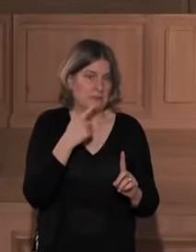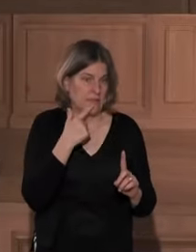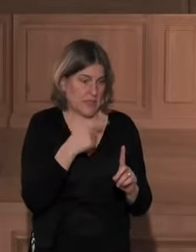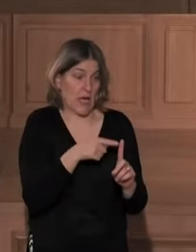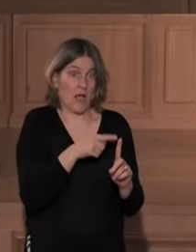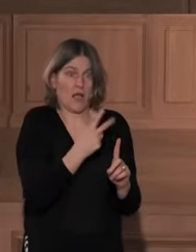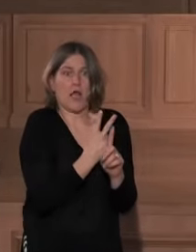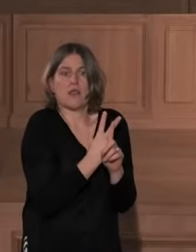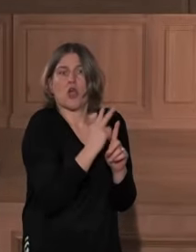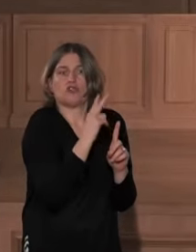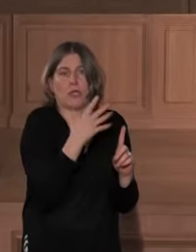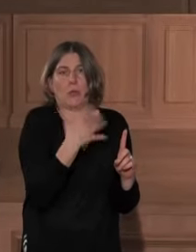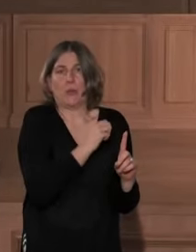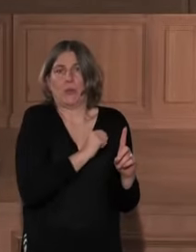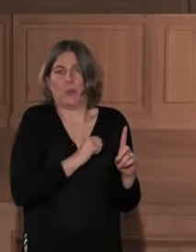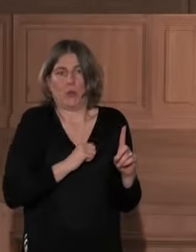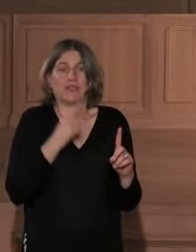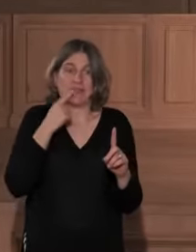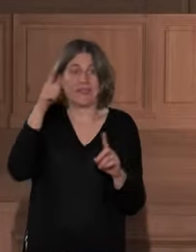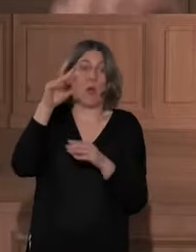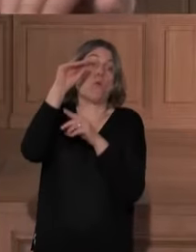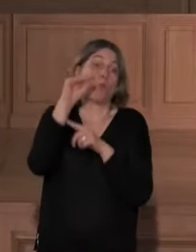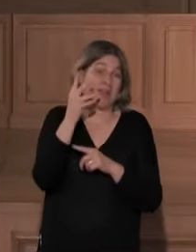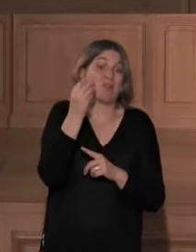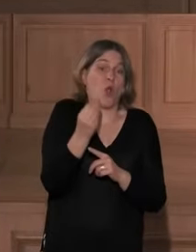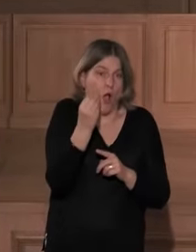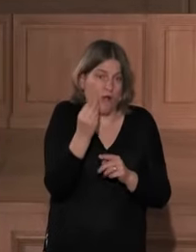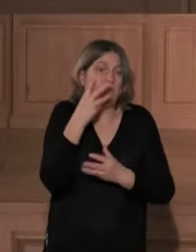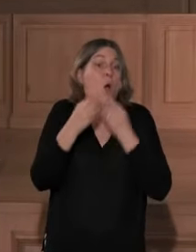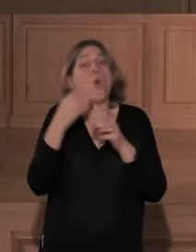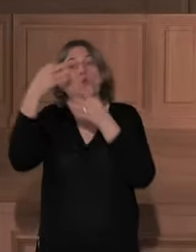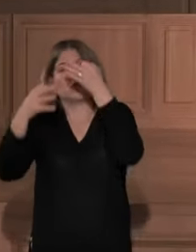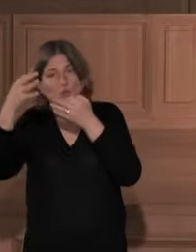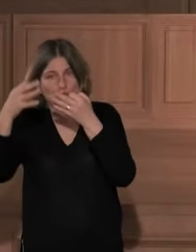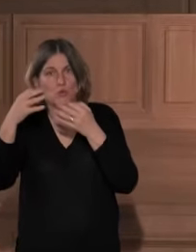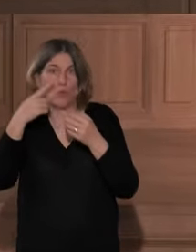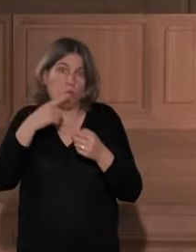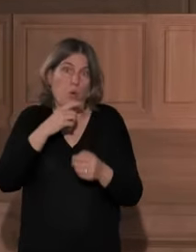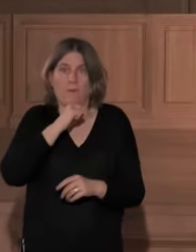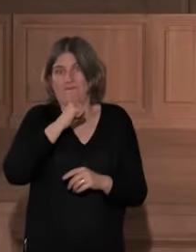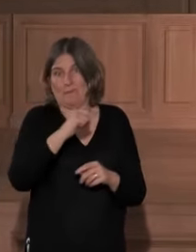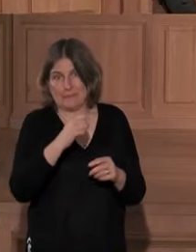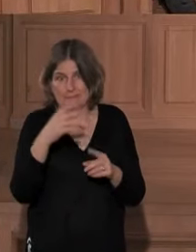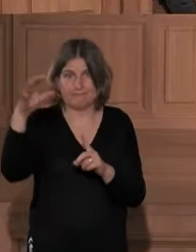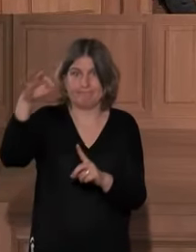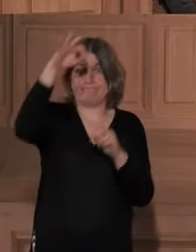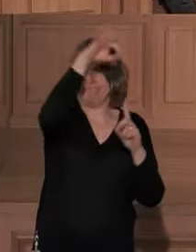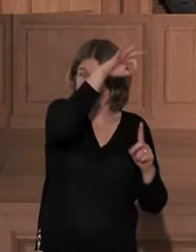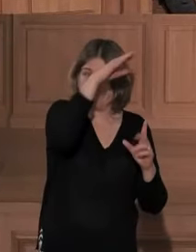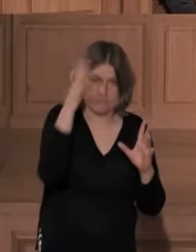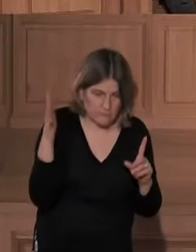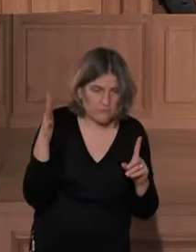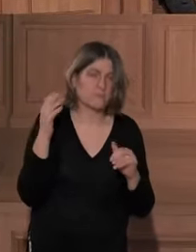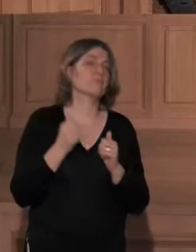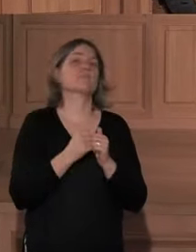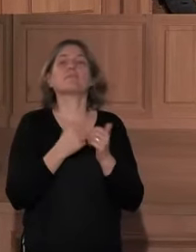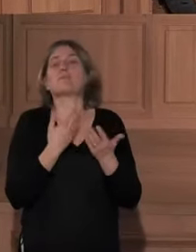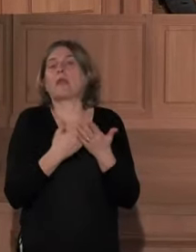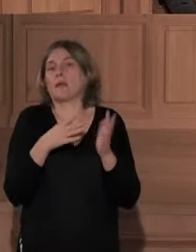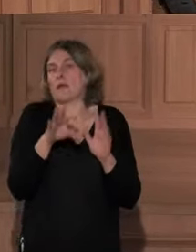cela auprès de la protection de l'enfance et de la justice, et là, vous accélérez votre admission au silence des justes, elle est même quasi obligatoire. Et il y a